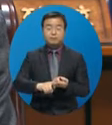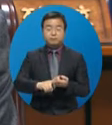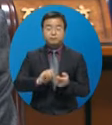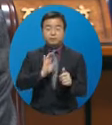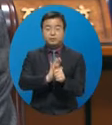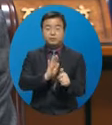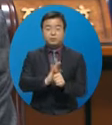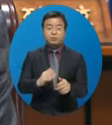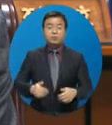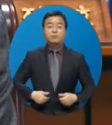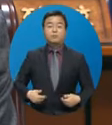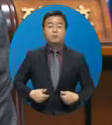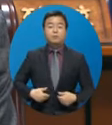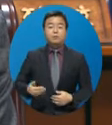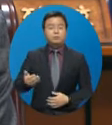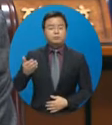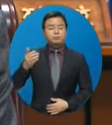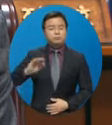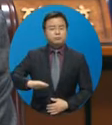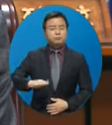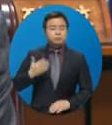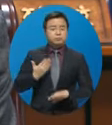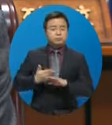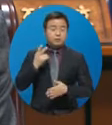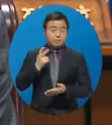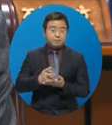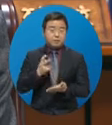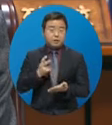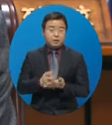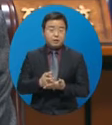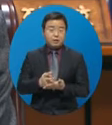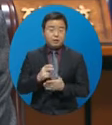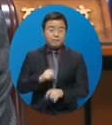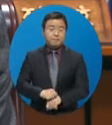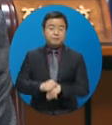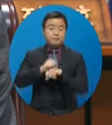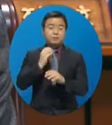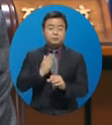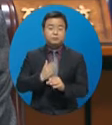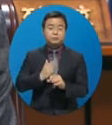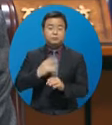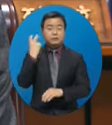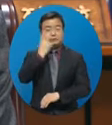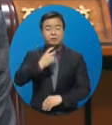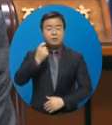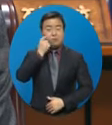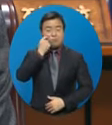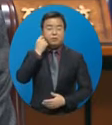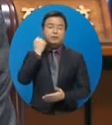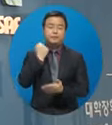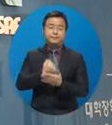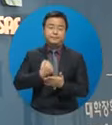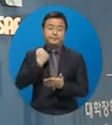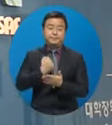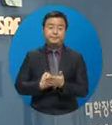좋겠는데 아직 다른 법률에 밀려서 심의조차 되고 있지 못하는 그런 안타까운